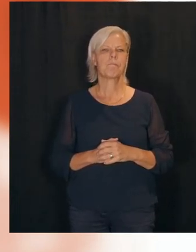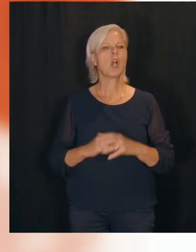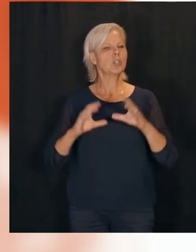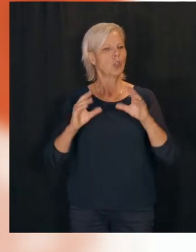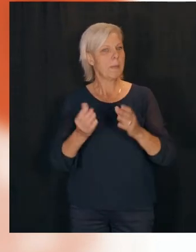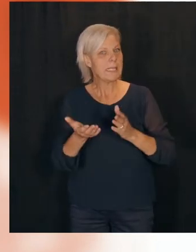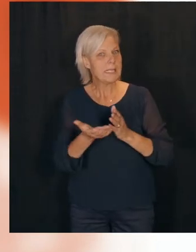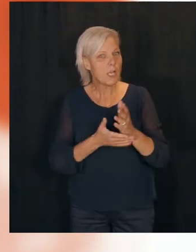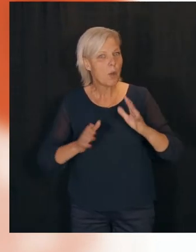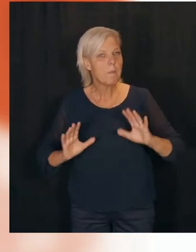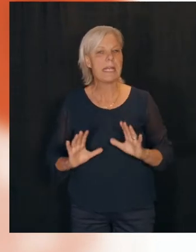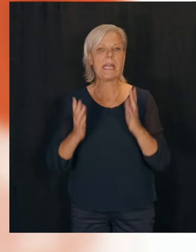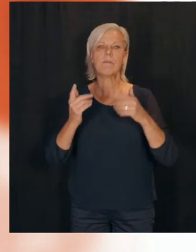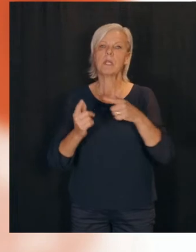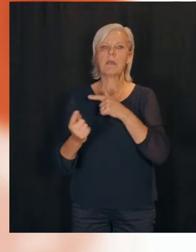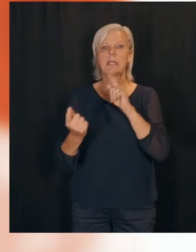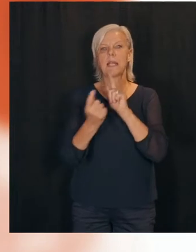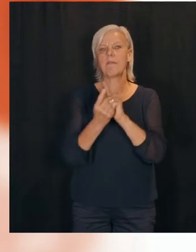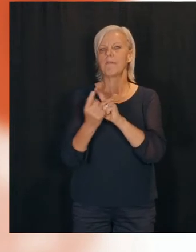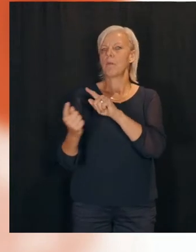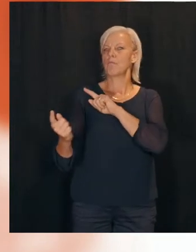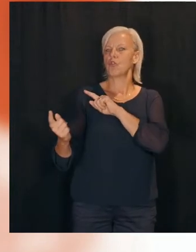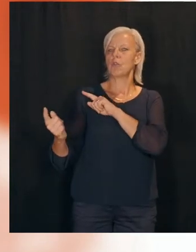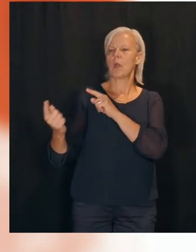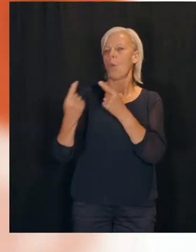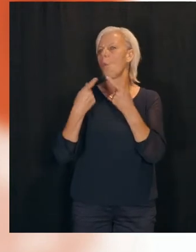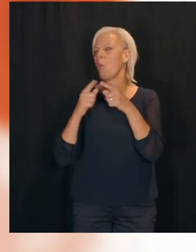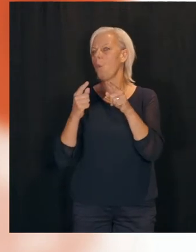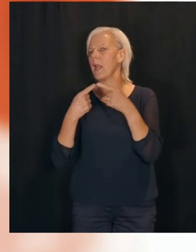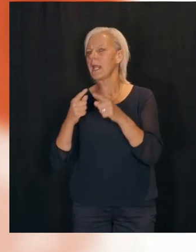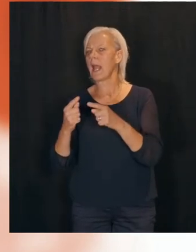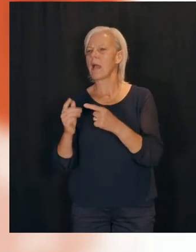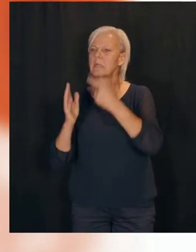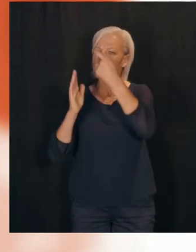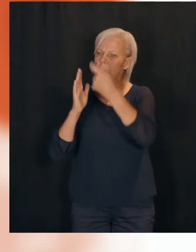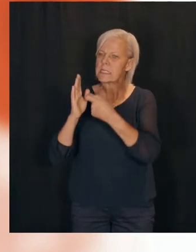Genom livet så träffar vi på mycket design. Men